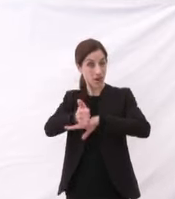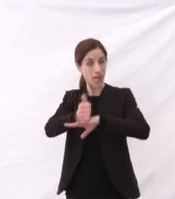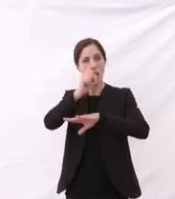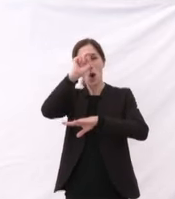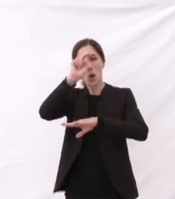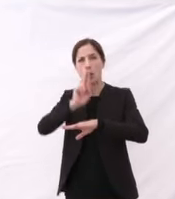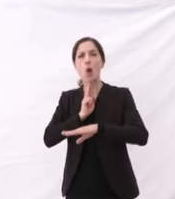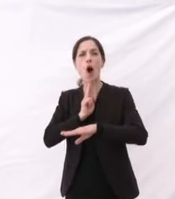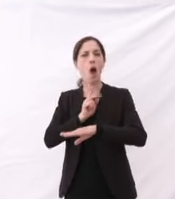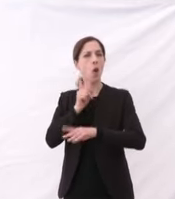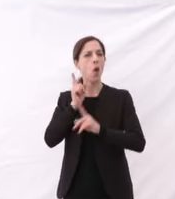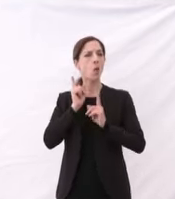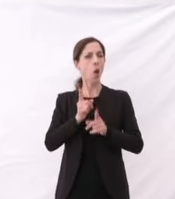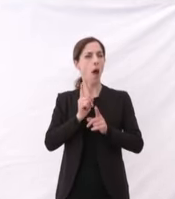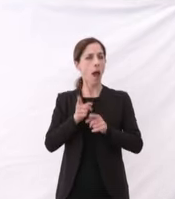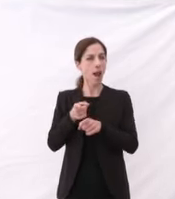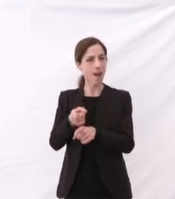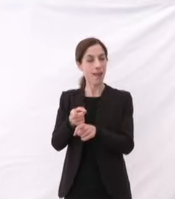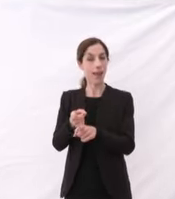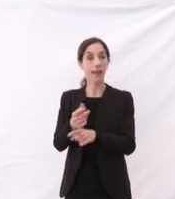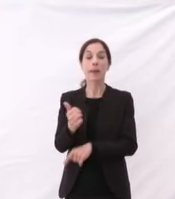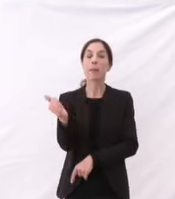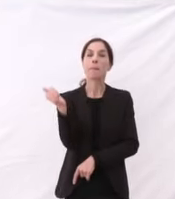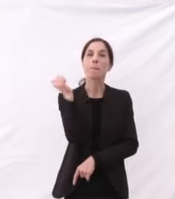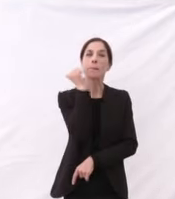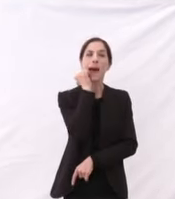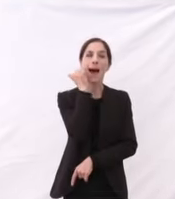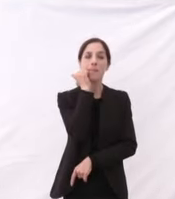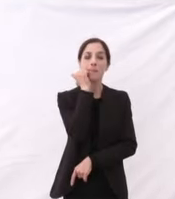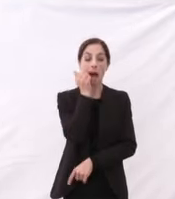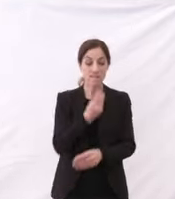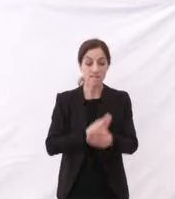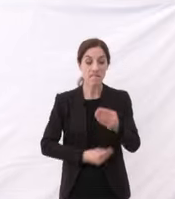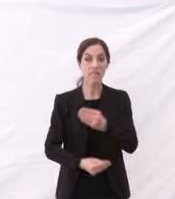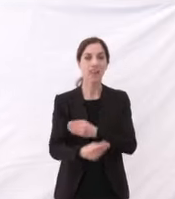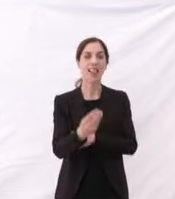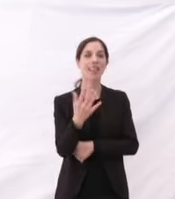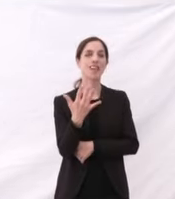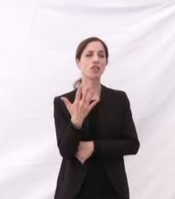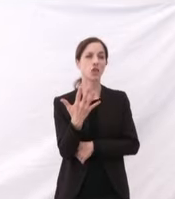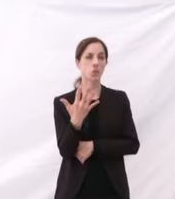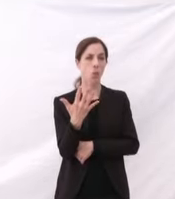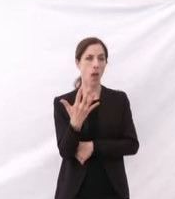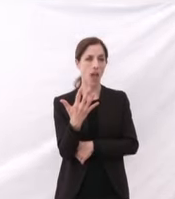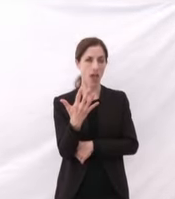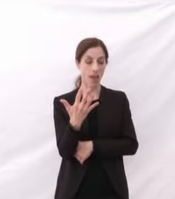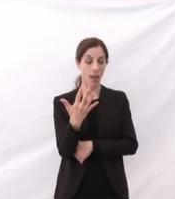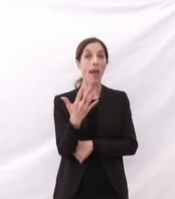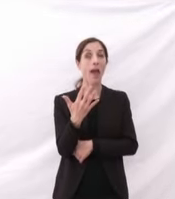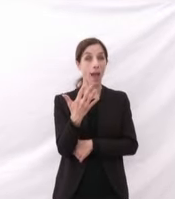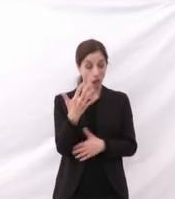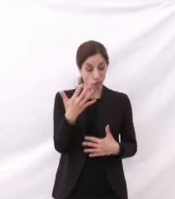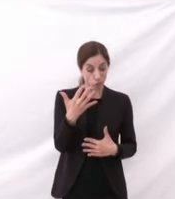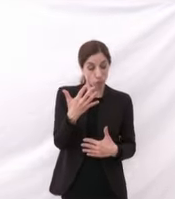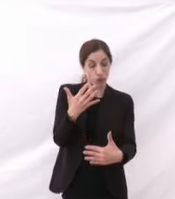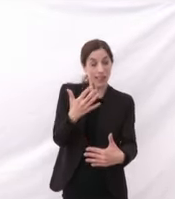Ha interpretato una madre di 5 figli che attendeva il